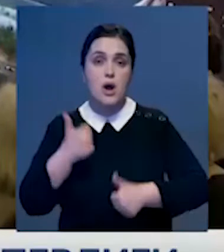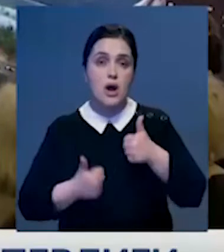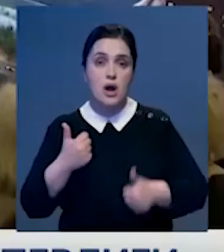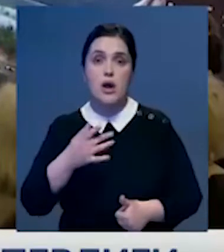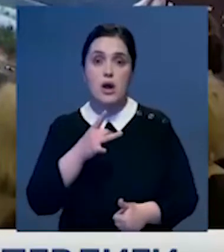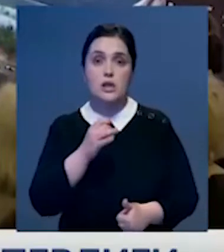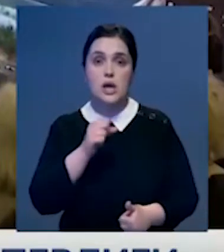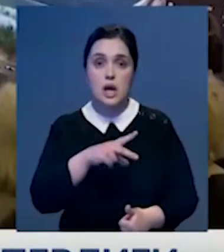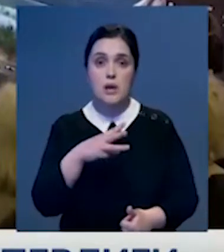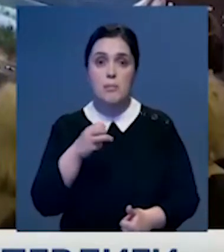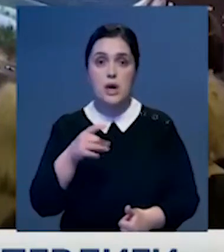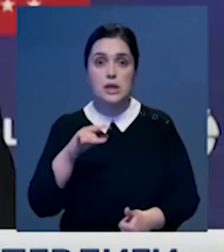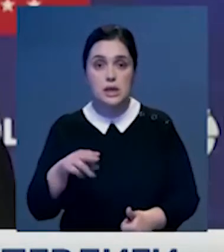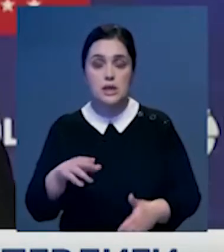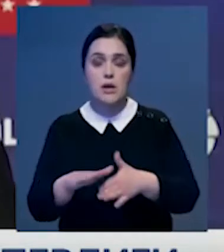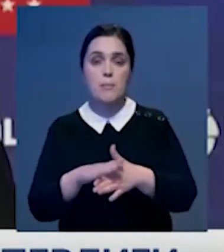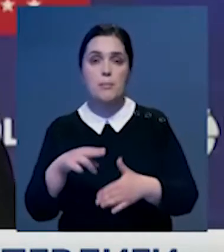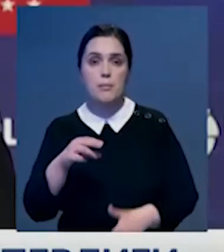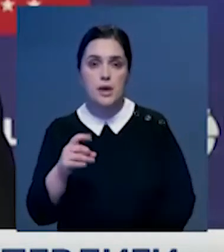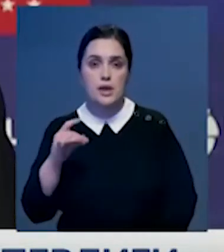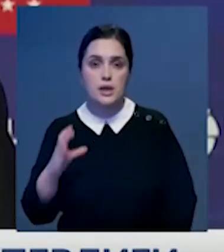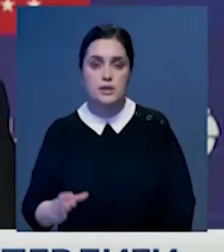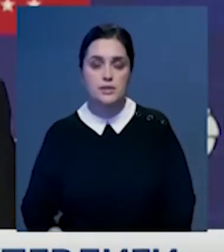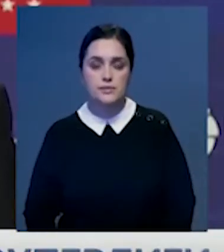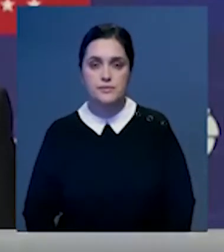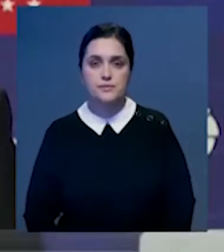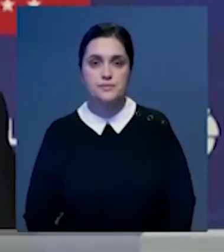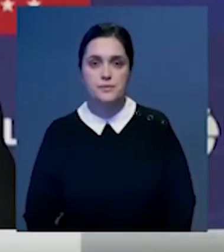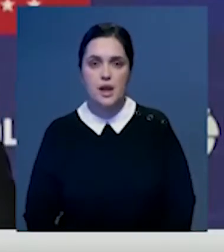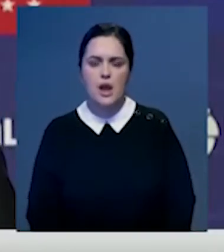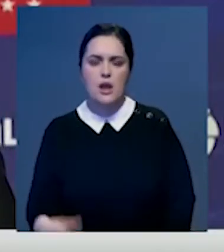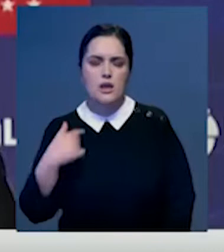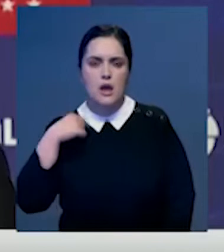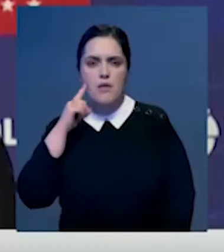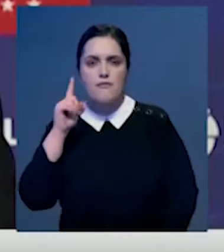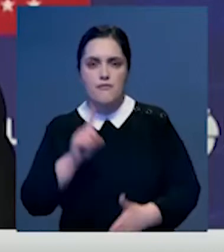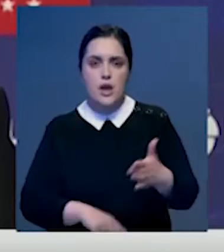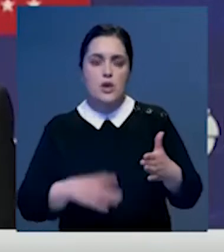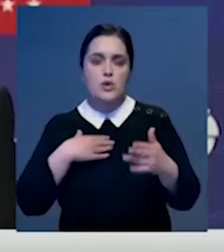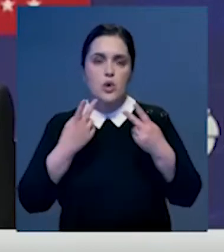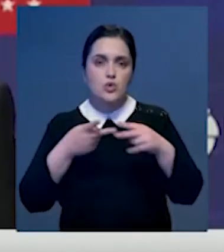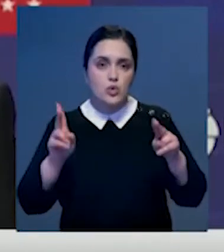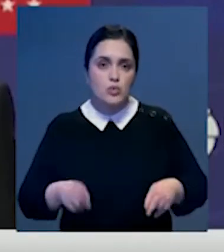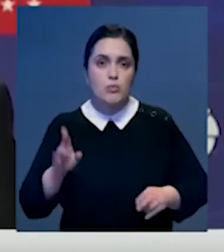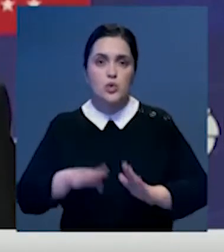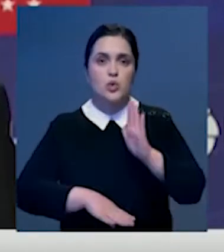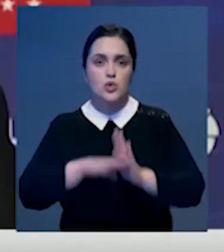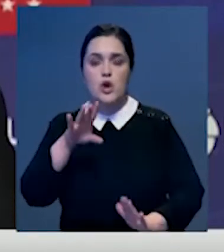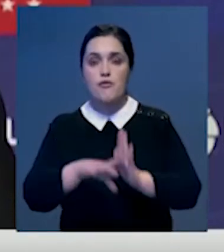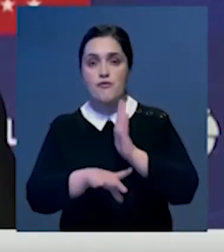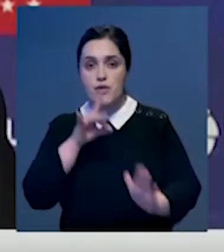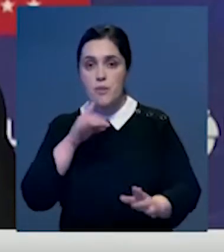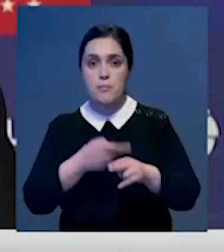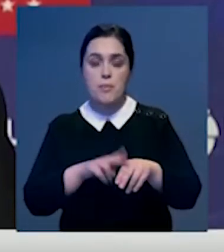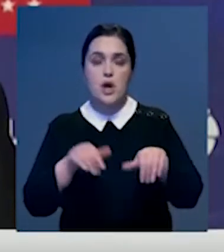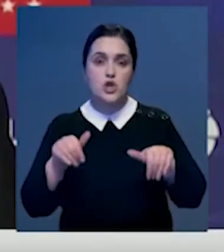флорентино перес я не сомневаюсь что наш куб несомненно сделать лучший выбор и это решение